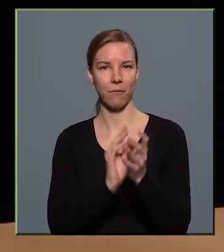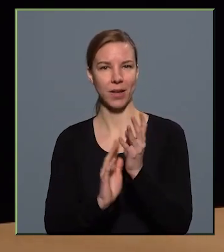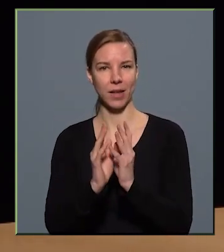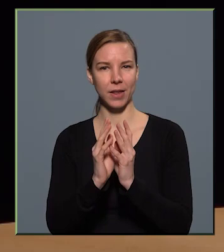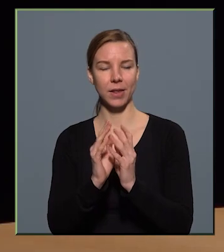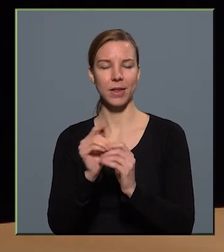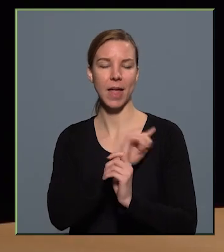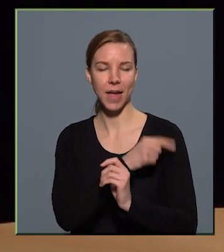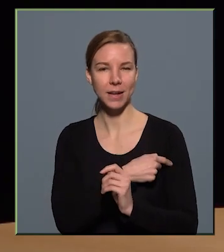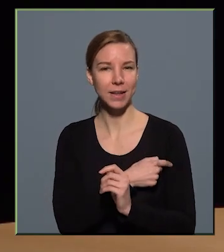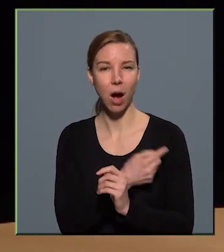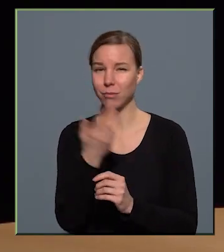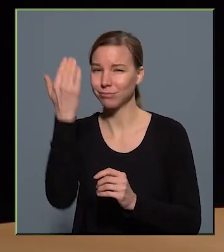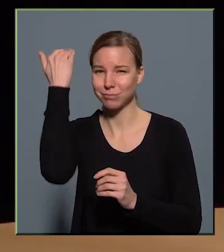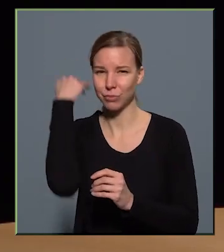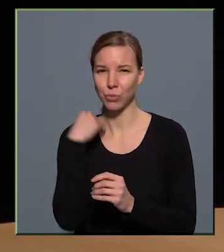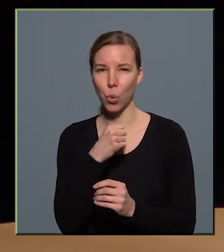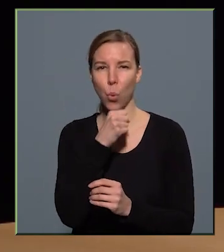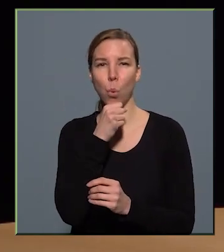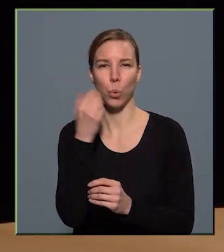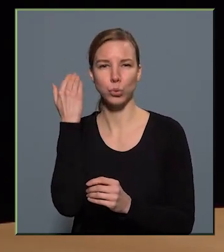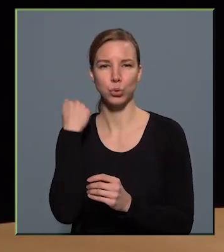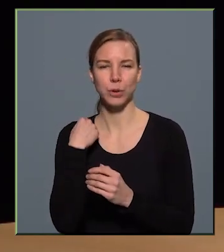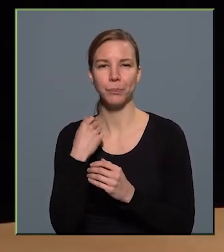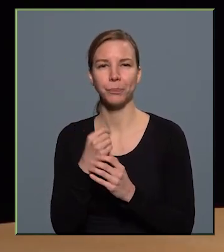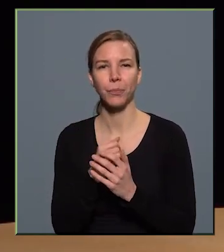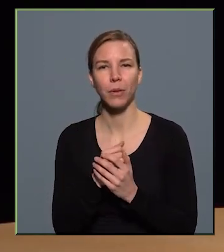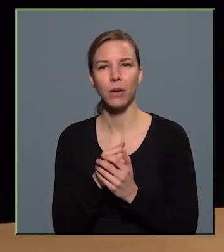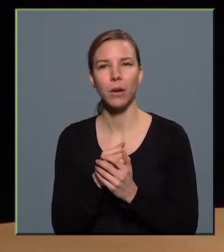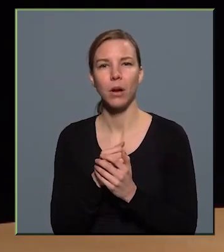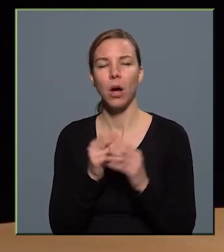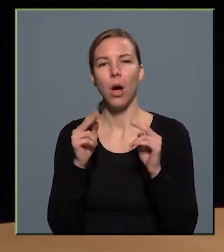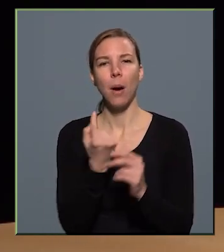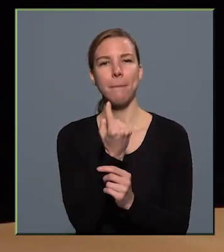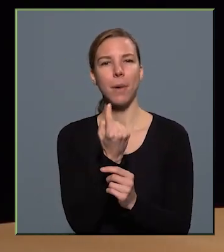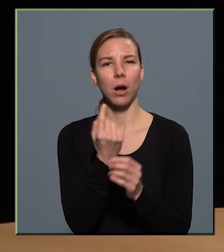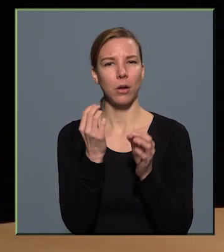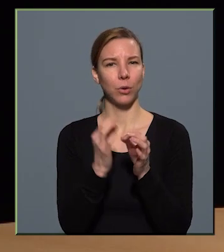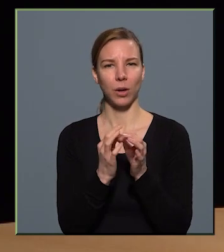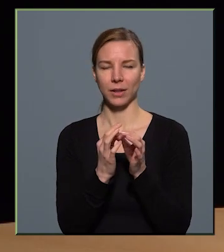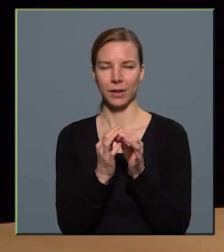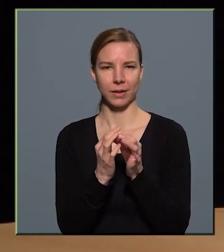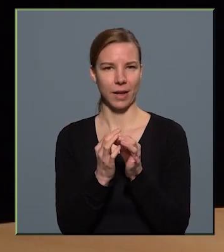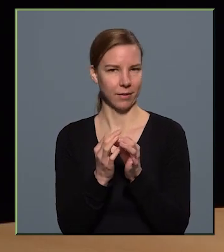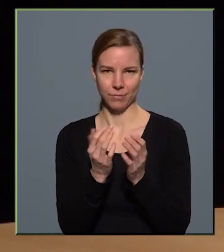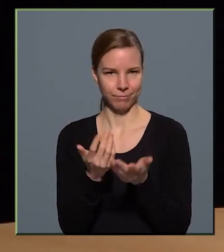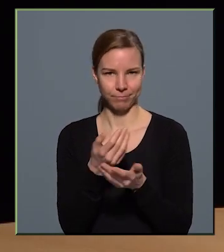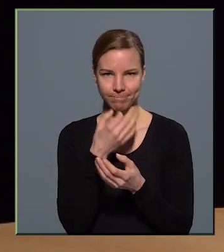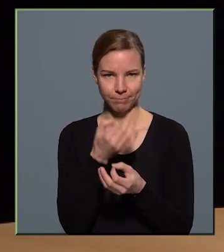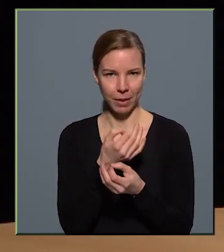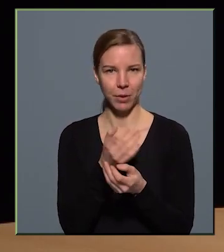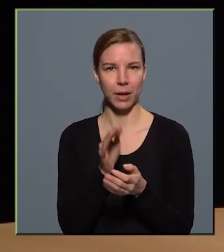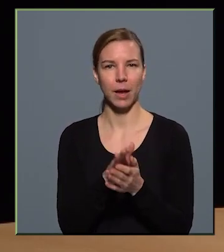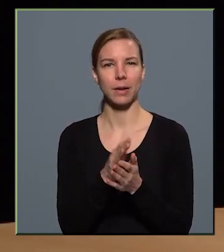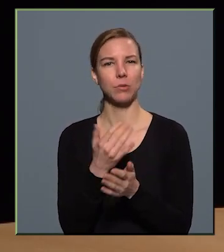kicsit történelmileg nézzük. Tehát szorosan a kérdésedre válaszolva, maga a történet az nem volt kérdés, nem volt téma, erről nem,